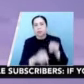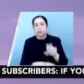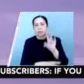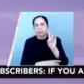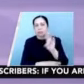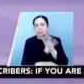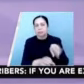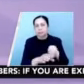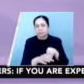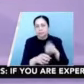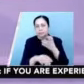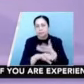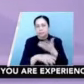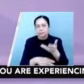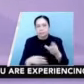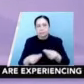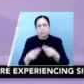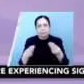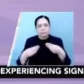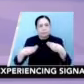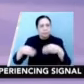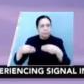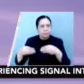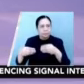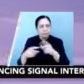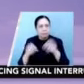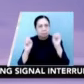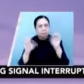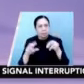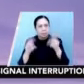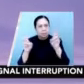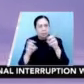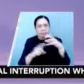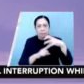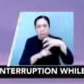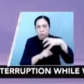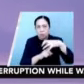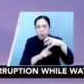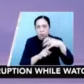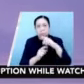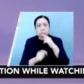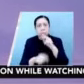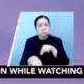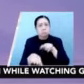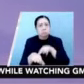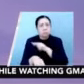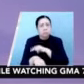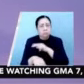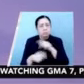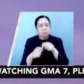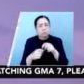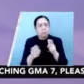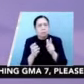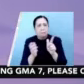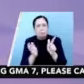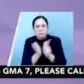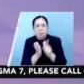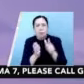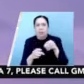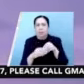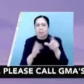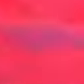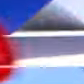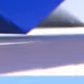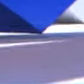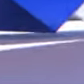sa pag-aalok at pagbebenta ng magic mushroom na natural na may kemikal na bawal sa batas. Nakatutok si